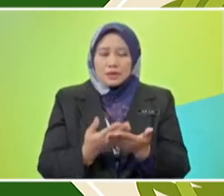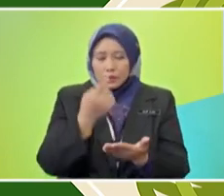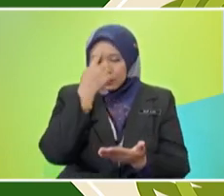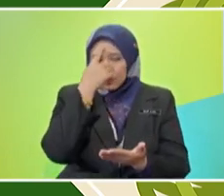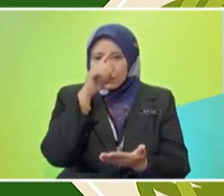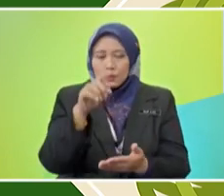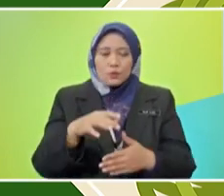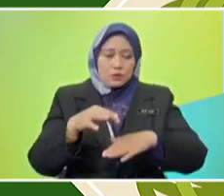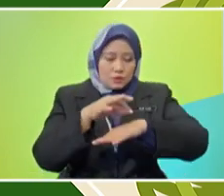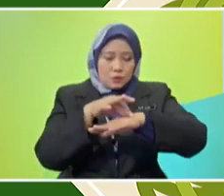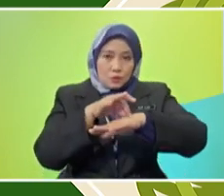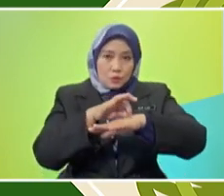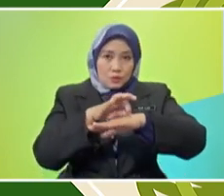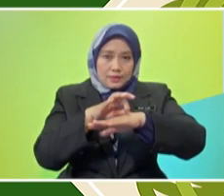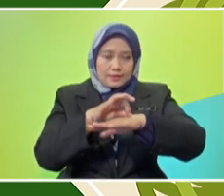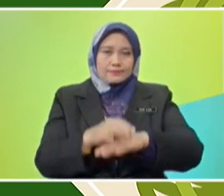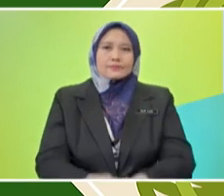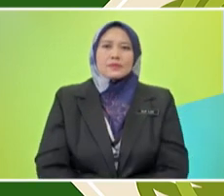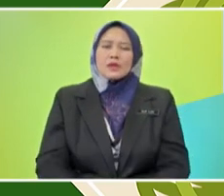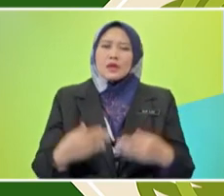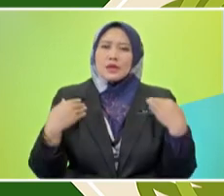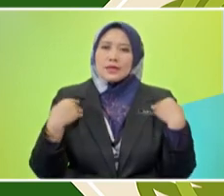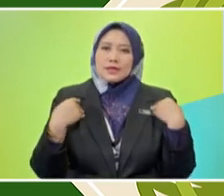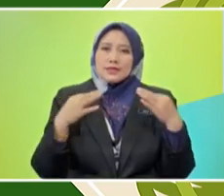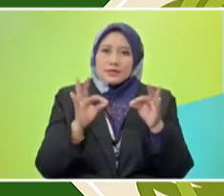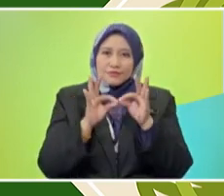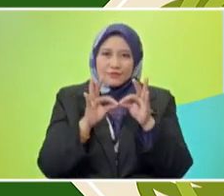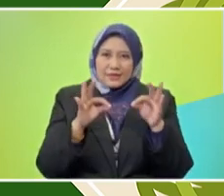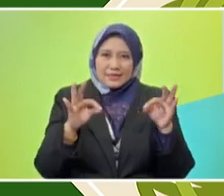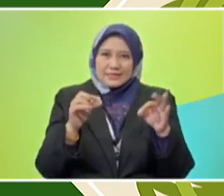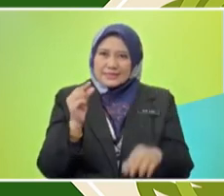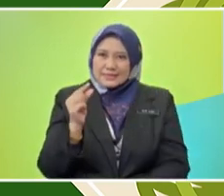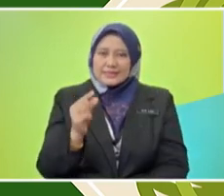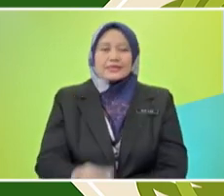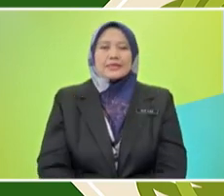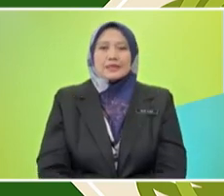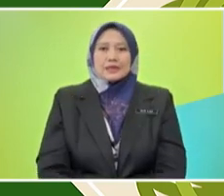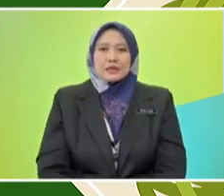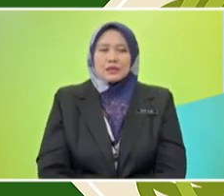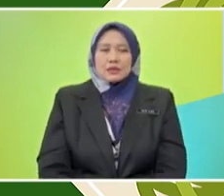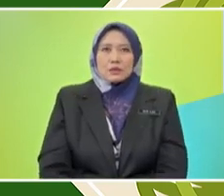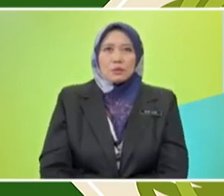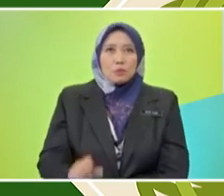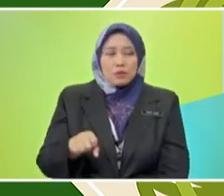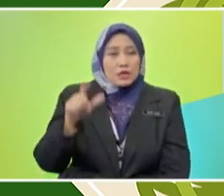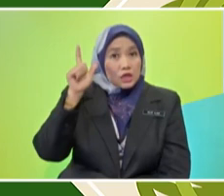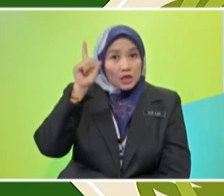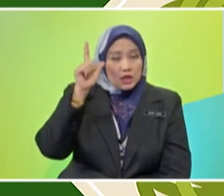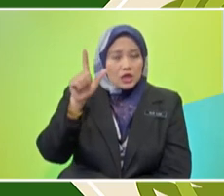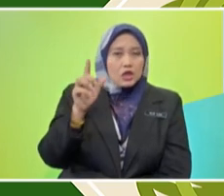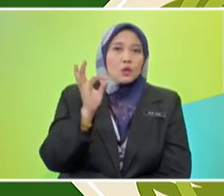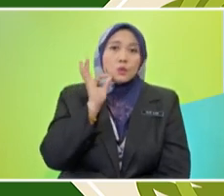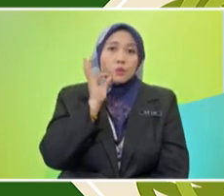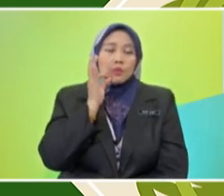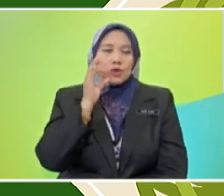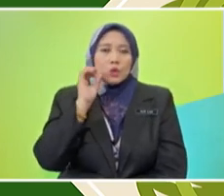sediakan frasa di situ kan Fizi? Pertama, buah oren mempunyai. Bagaimana kita